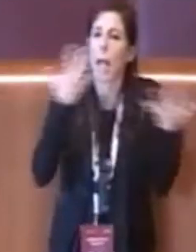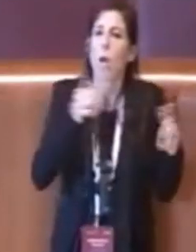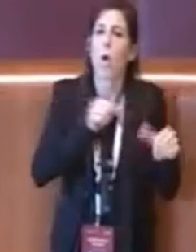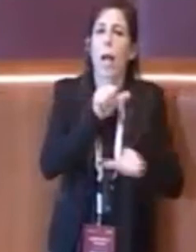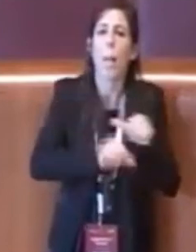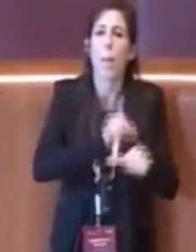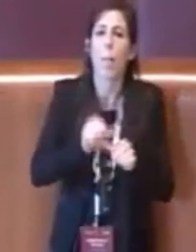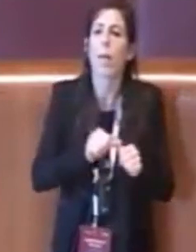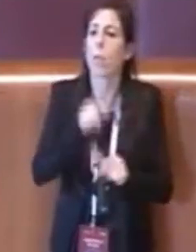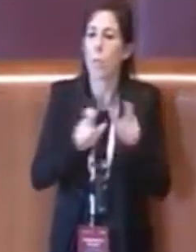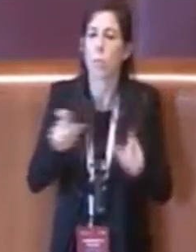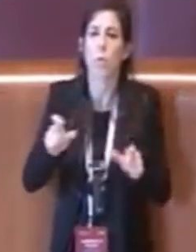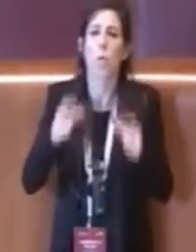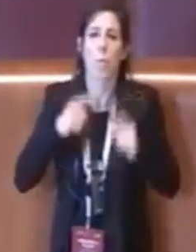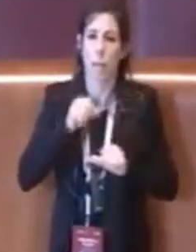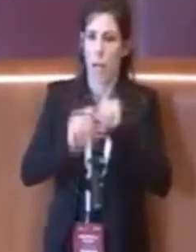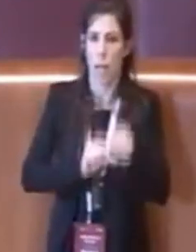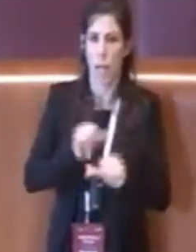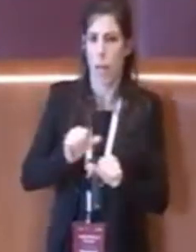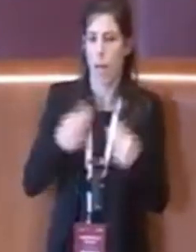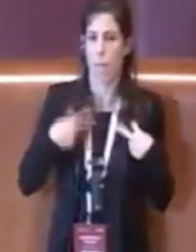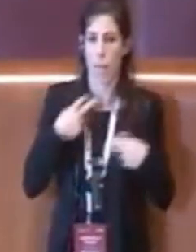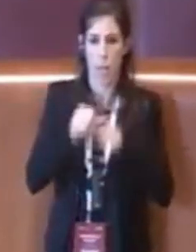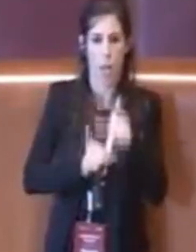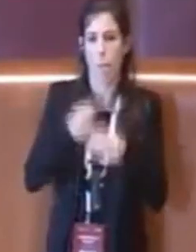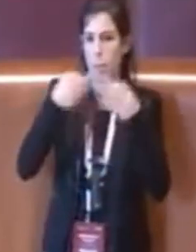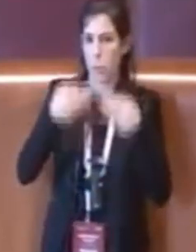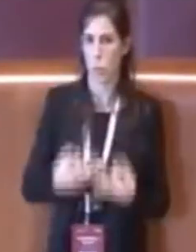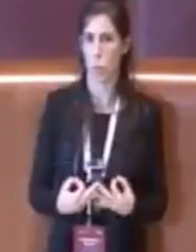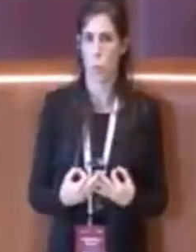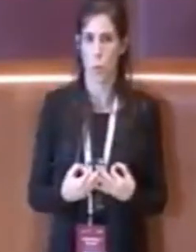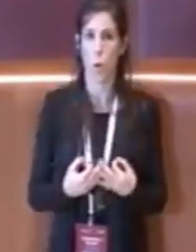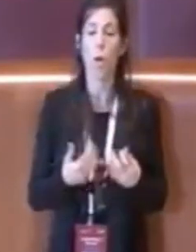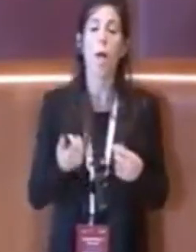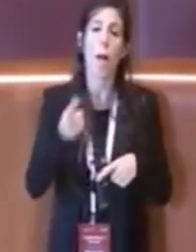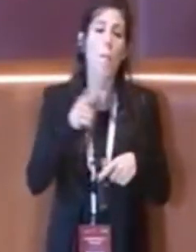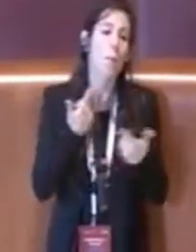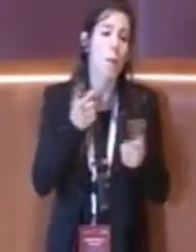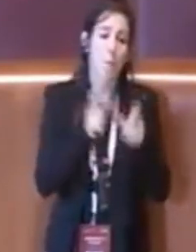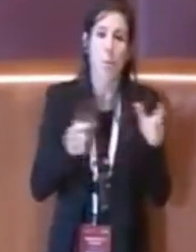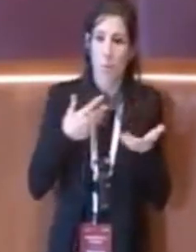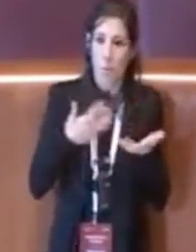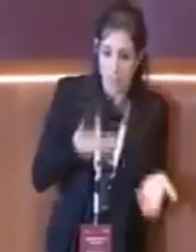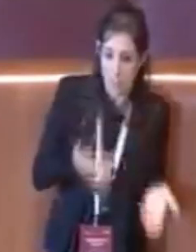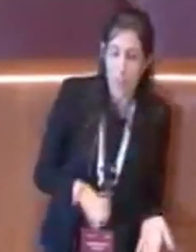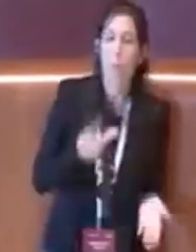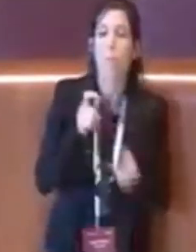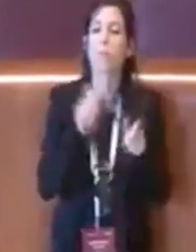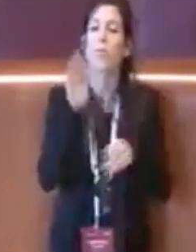sulla qualità di vita dei cittadini e soprattutto su chi vivrà la città anche nel futuro. Grazie.